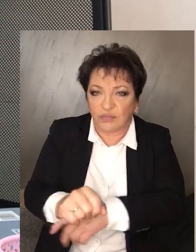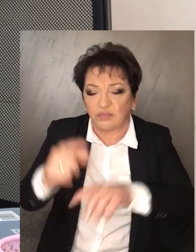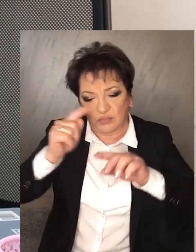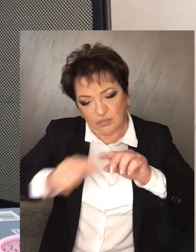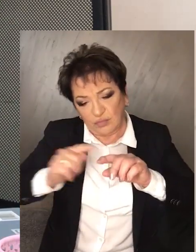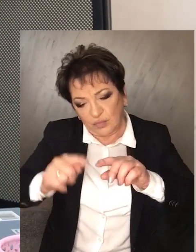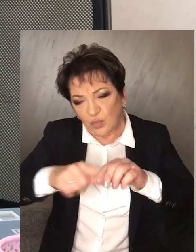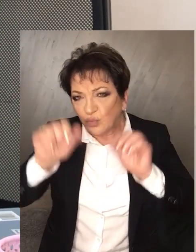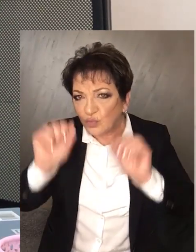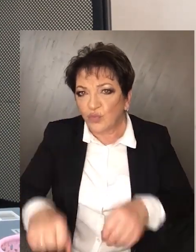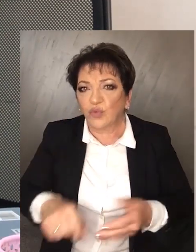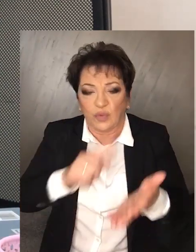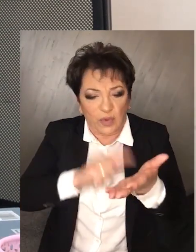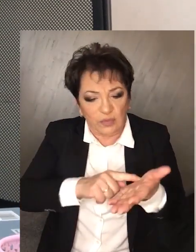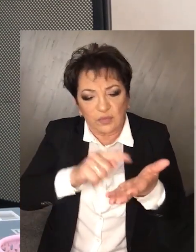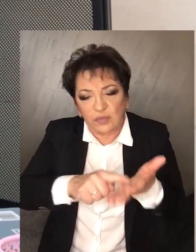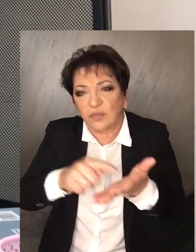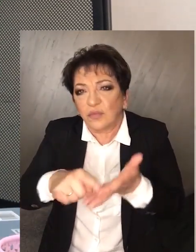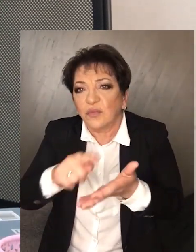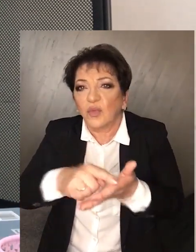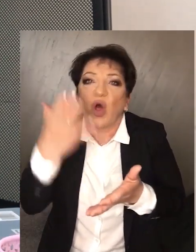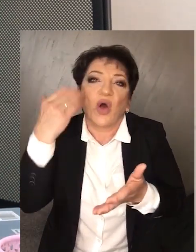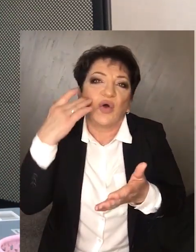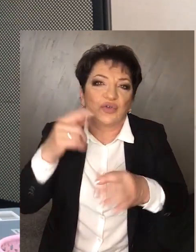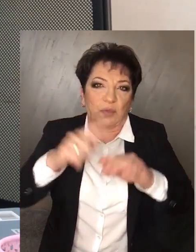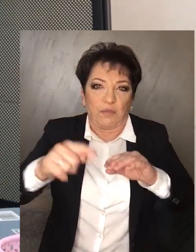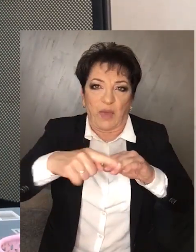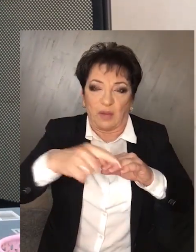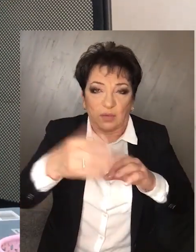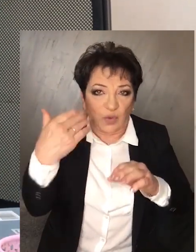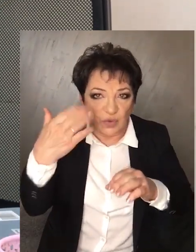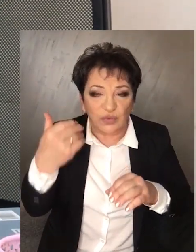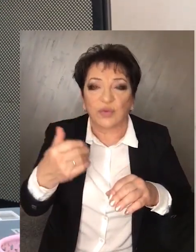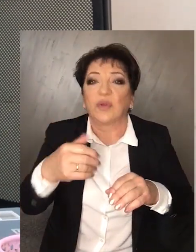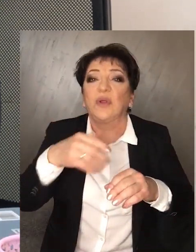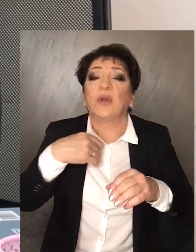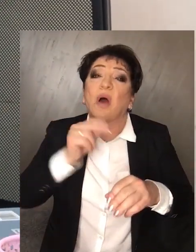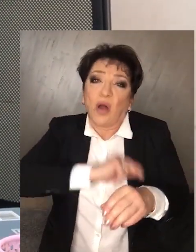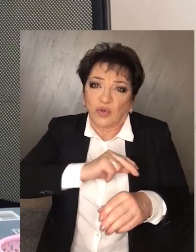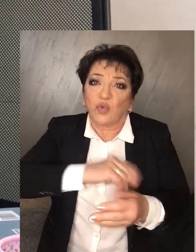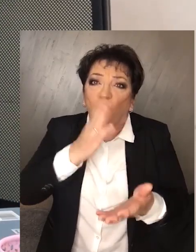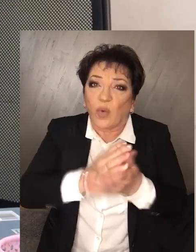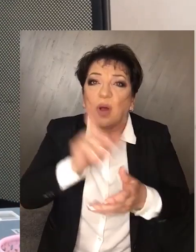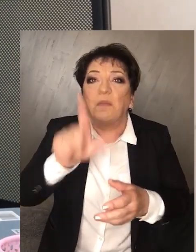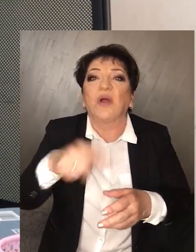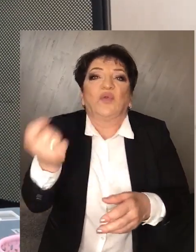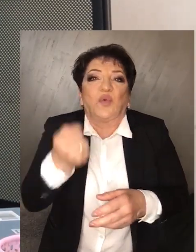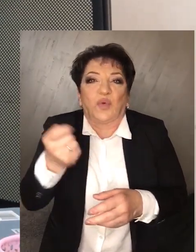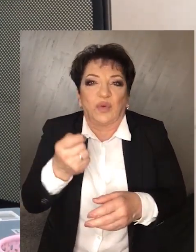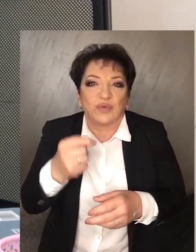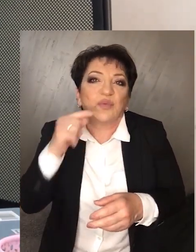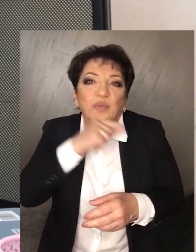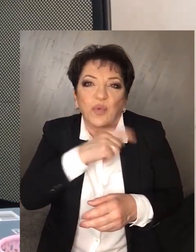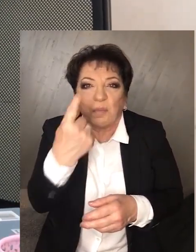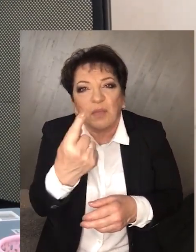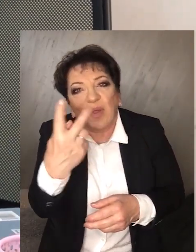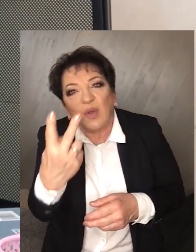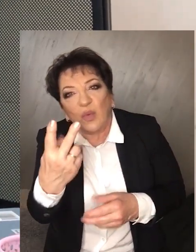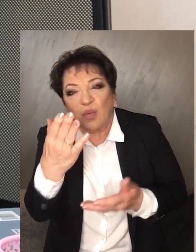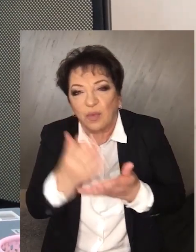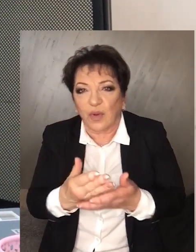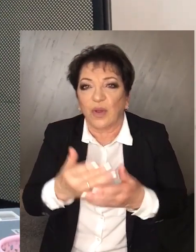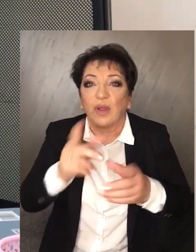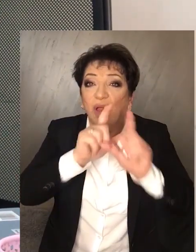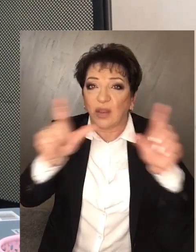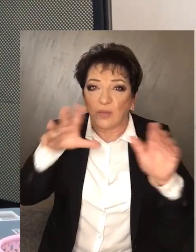ավելի քիչ է շփումը, պիտի գնա գլուխը կախ մատները հարդարի, տանում դնում է, ասում է, էս եմ ուզում, այդպես ունենք, բայց